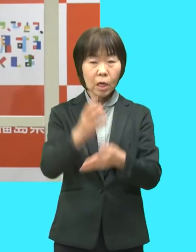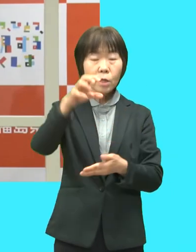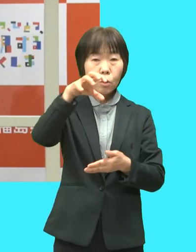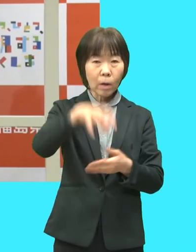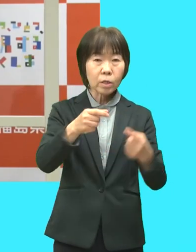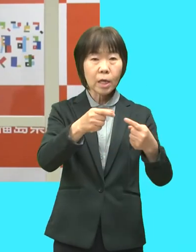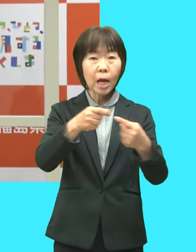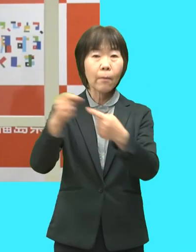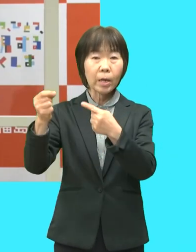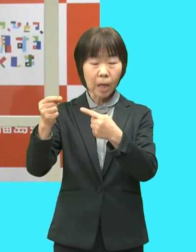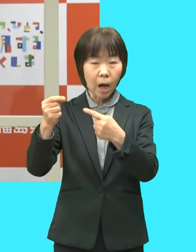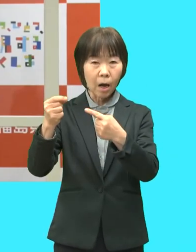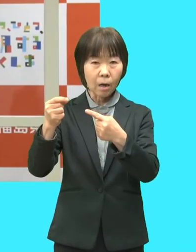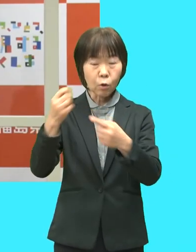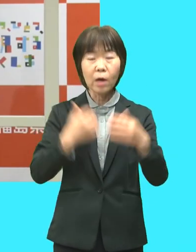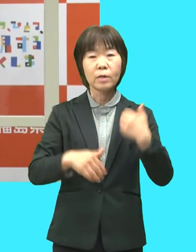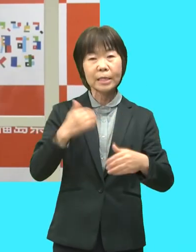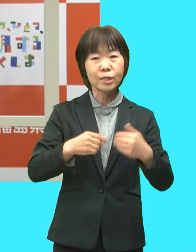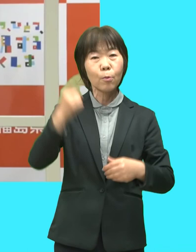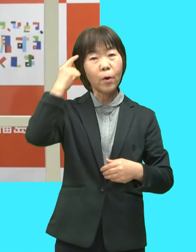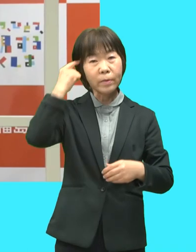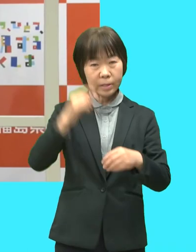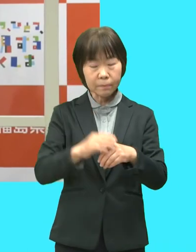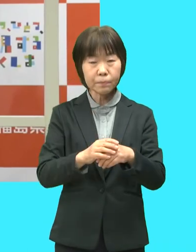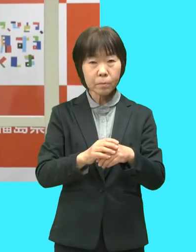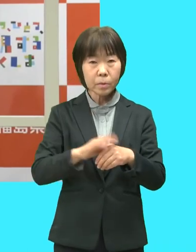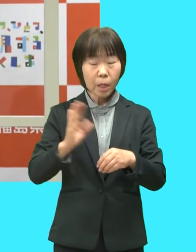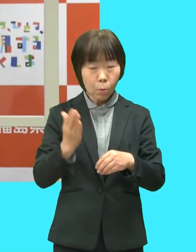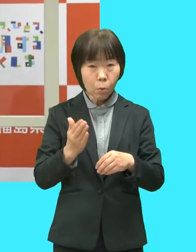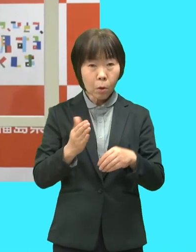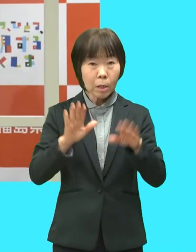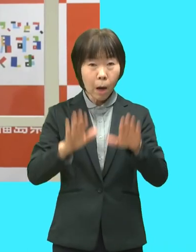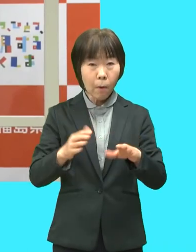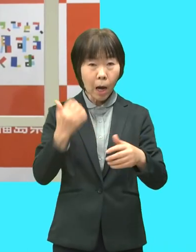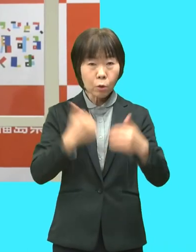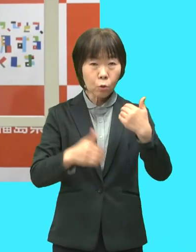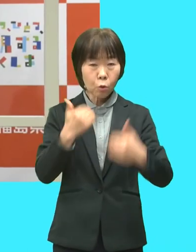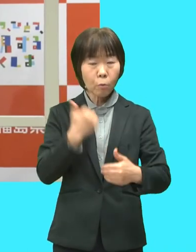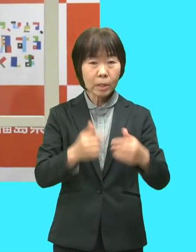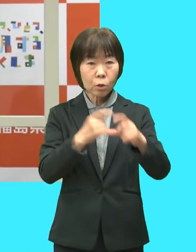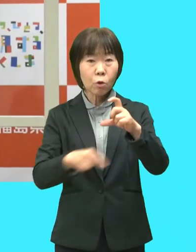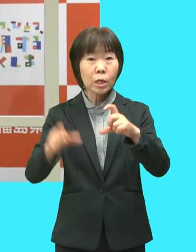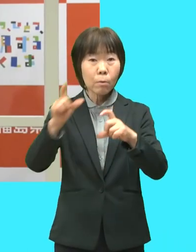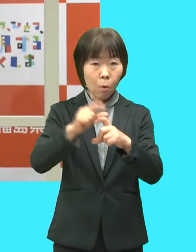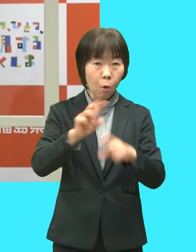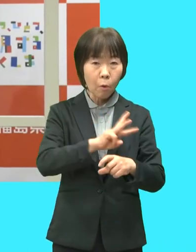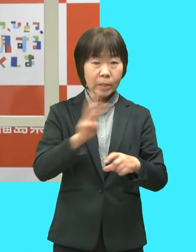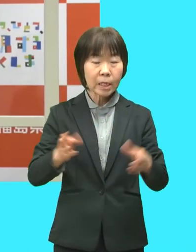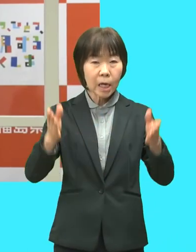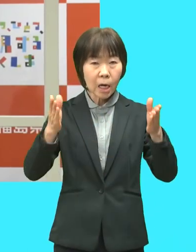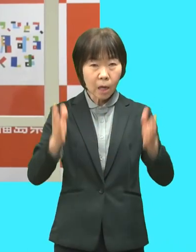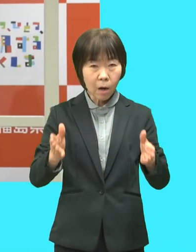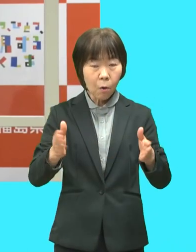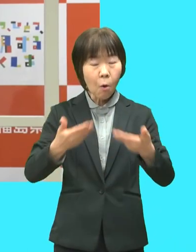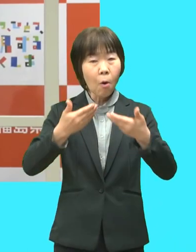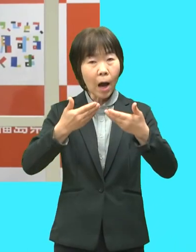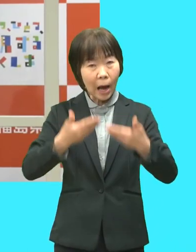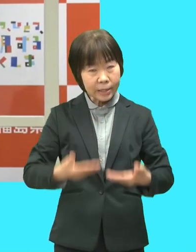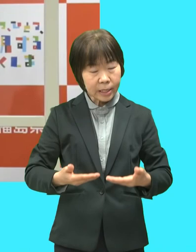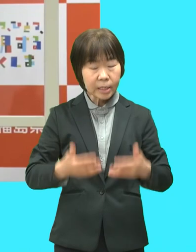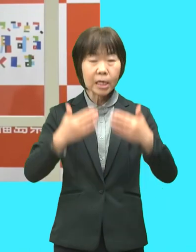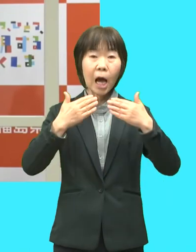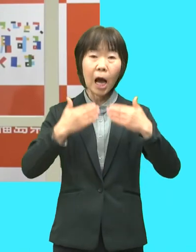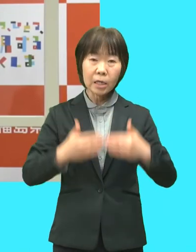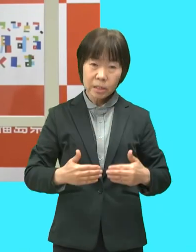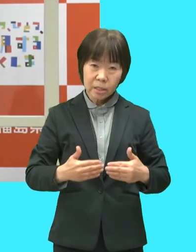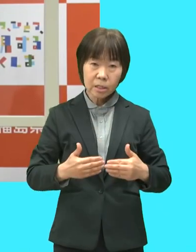れたことを非常に嬉しく思っておりますが、ただ今はその喜びよりもこの3日間をどうやって安全に安